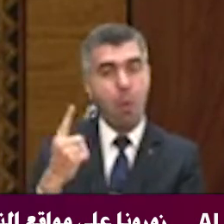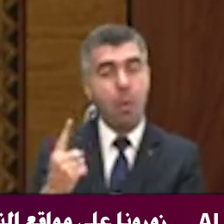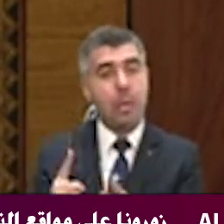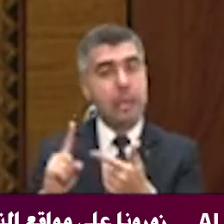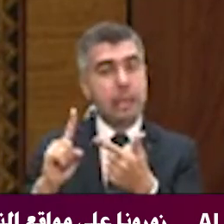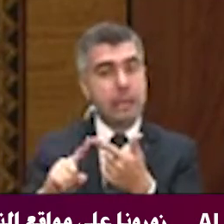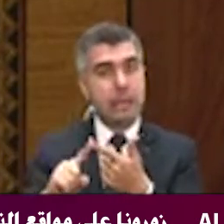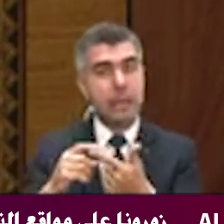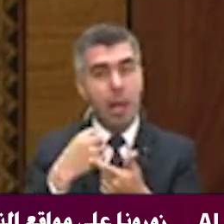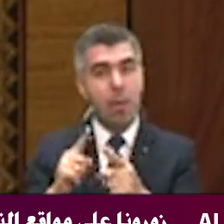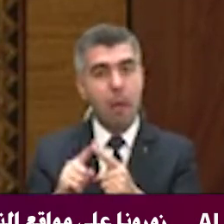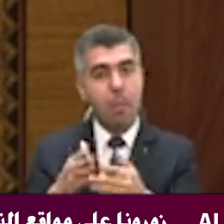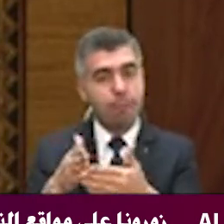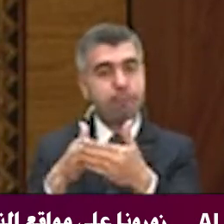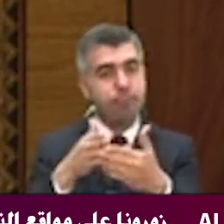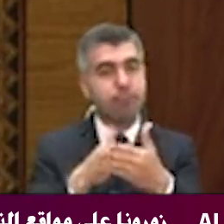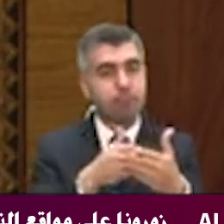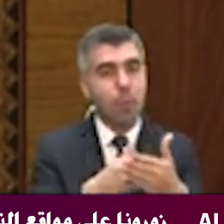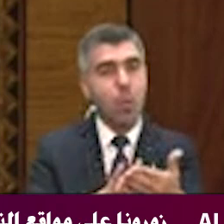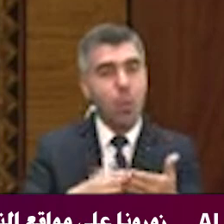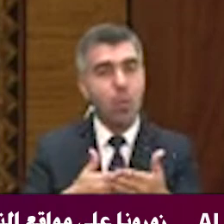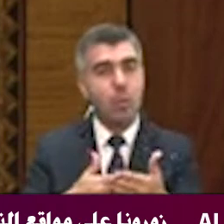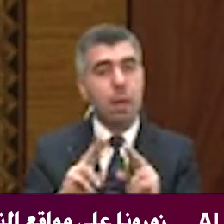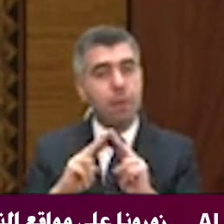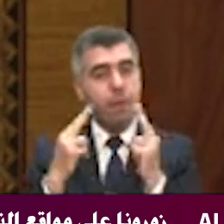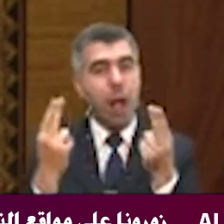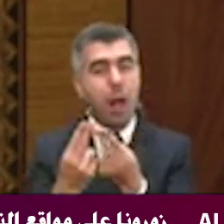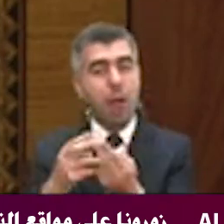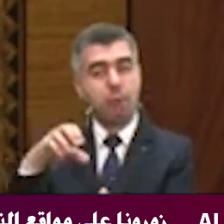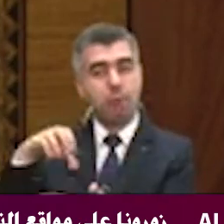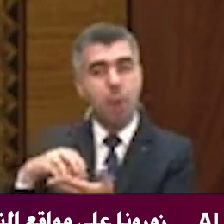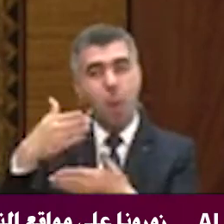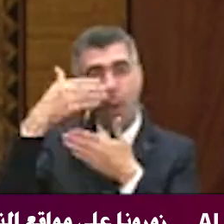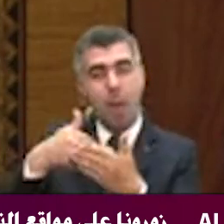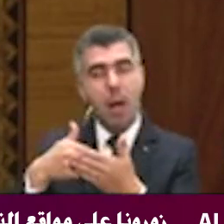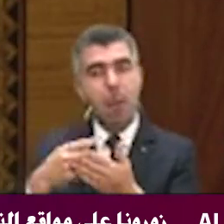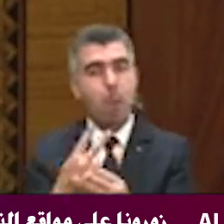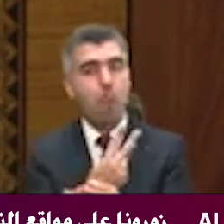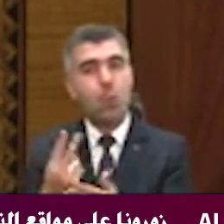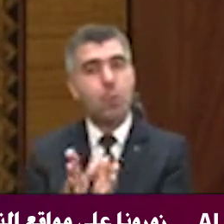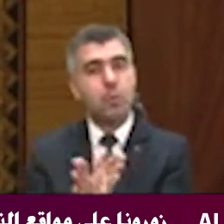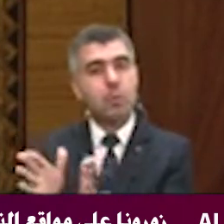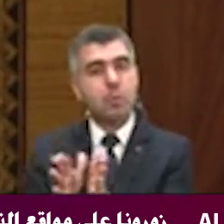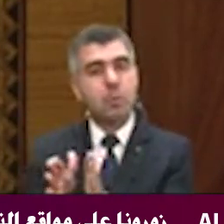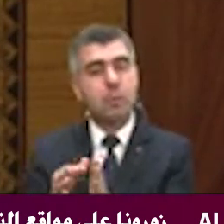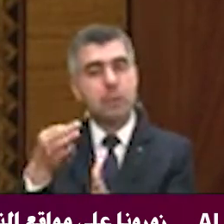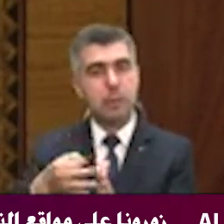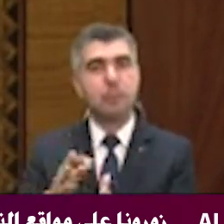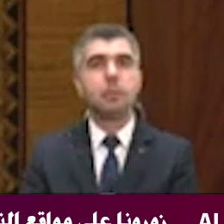والوعي بالتحديات والرهانات العالمية والإقليمية المطروحة علينا نحن